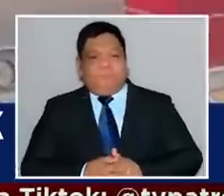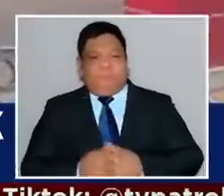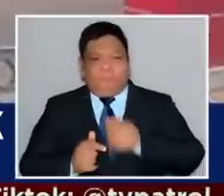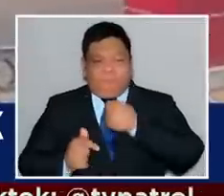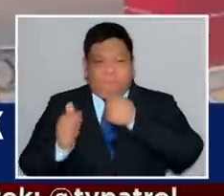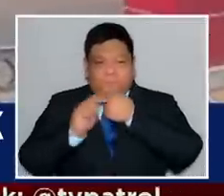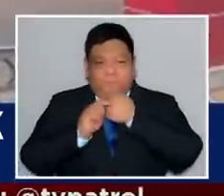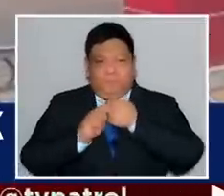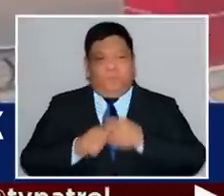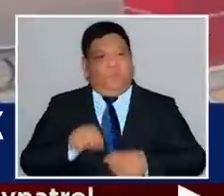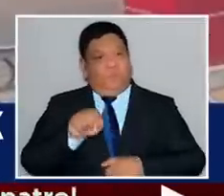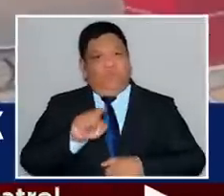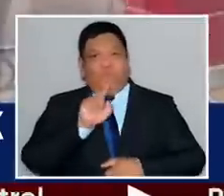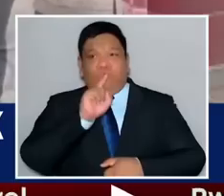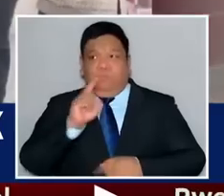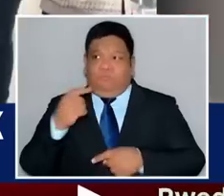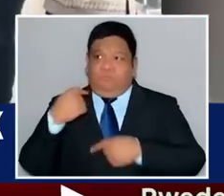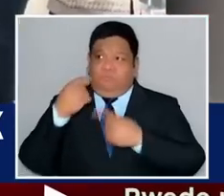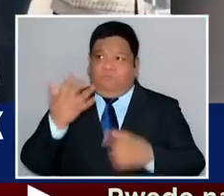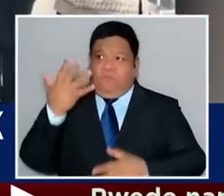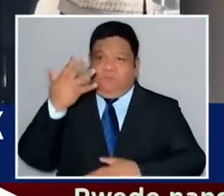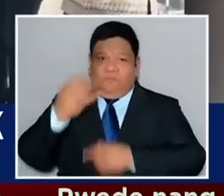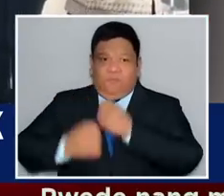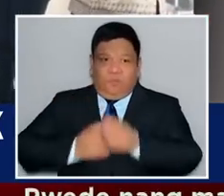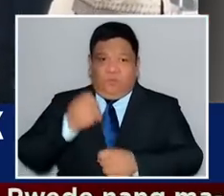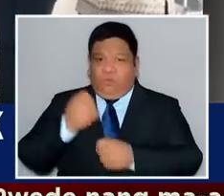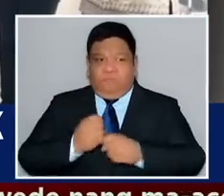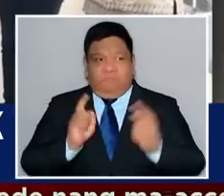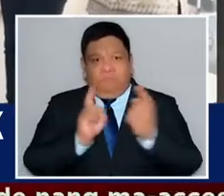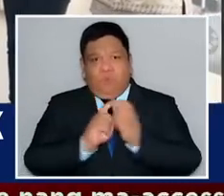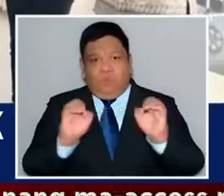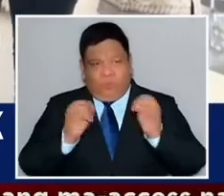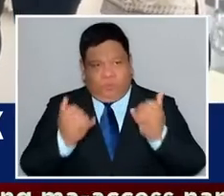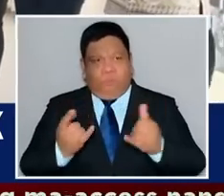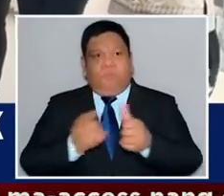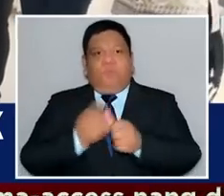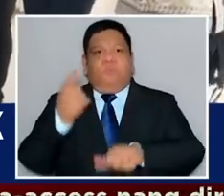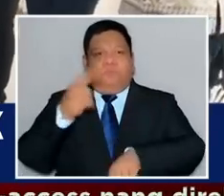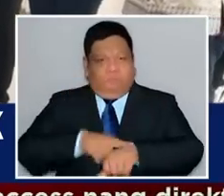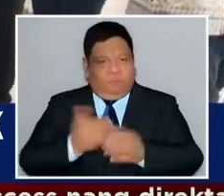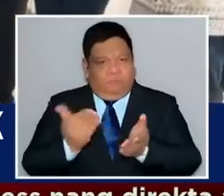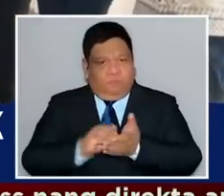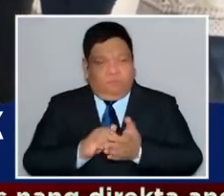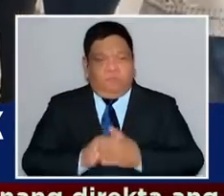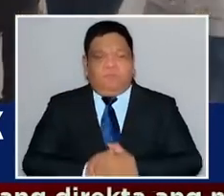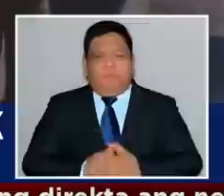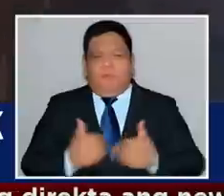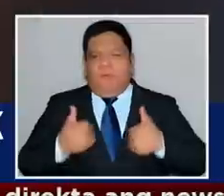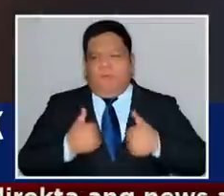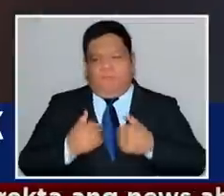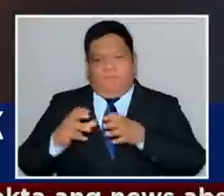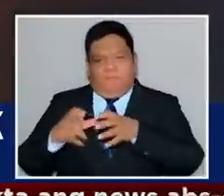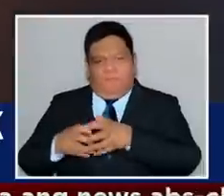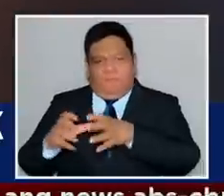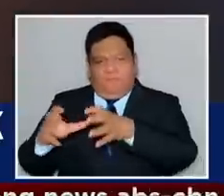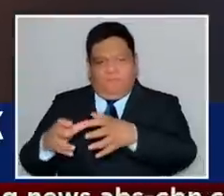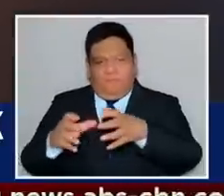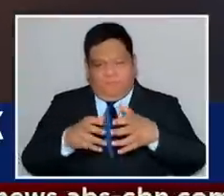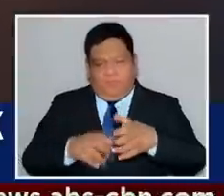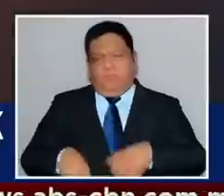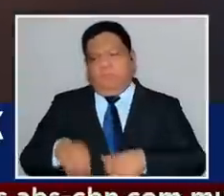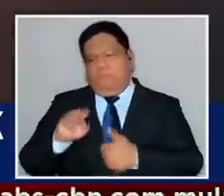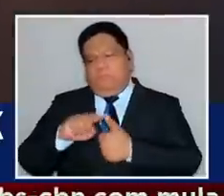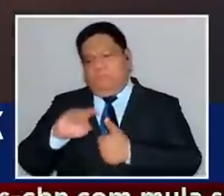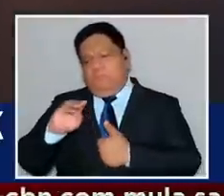5 taon na muling nagkita ang mag-iina, kasama ng Migrante International, National Union of People's Lawyers at iba't ibang ahensya